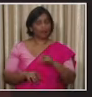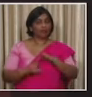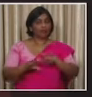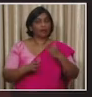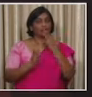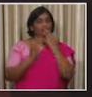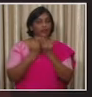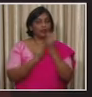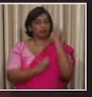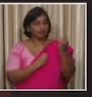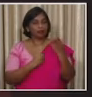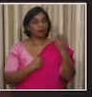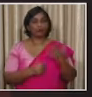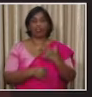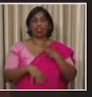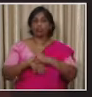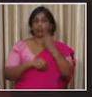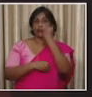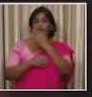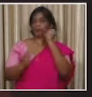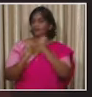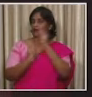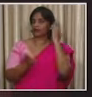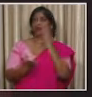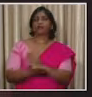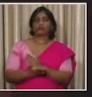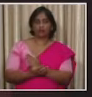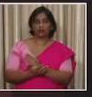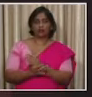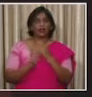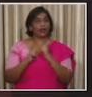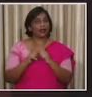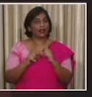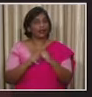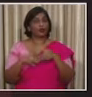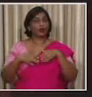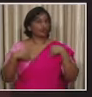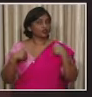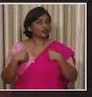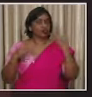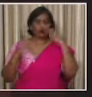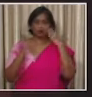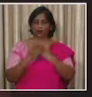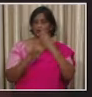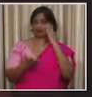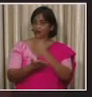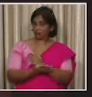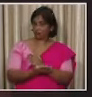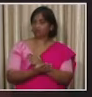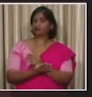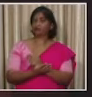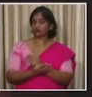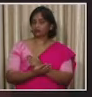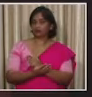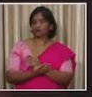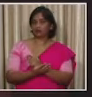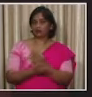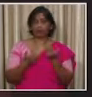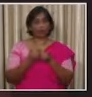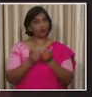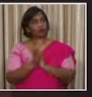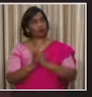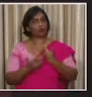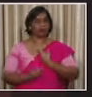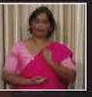හුස්ම මැනි වැඩසටහන් නතර කරලා, ඒ අධ්‍යාපනික සෞඛ්‍ය වැඩසටහන් නතර කරලා, තමන්ට